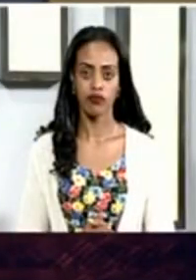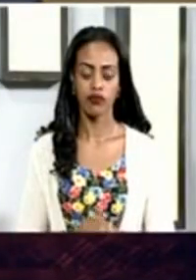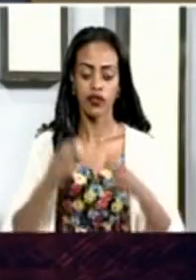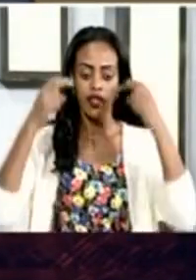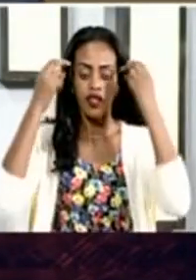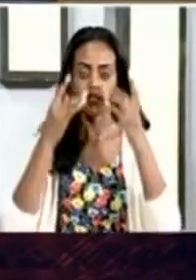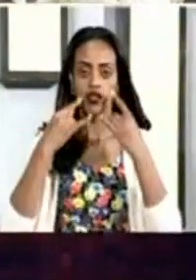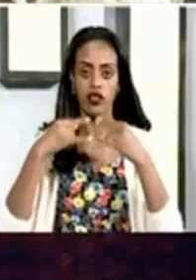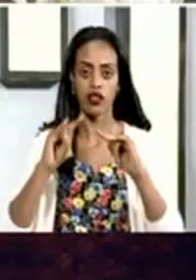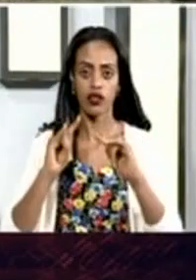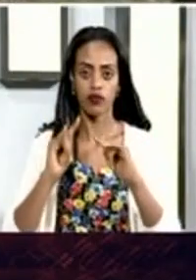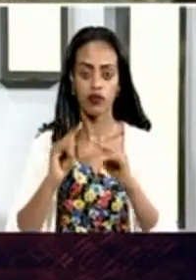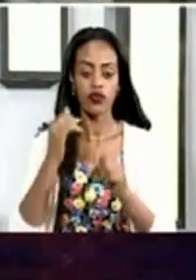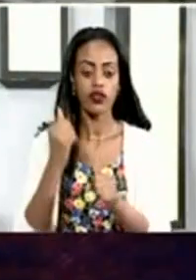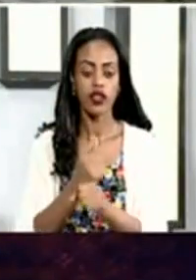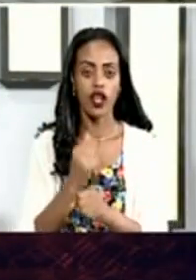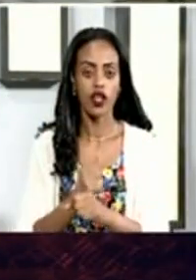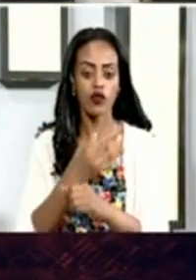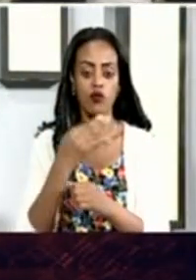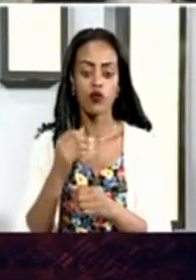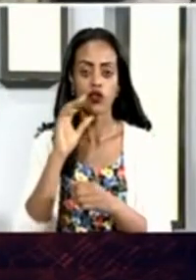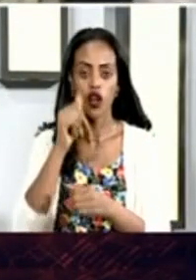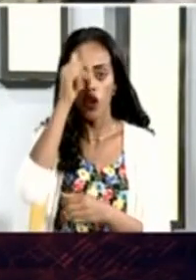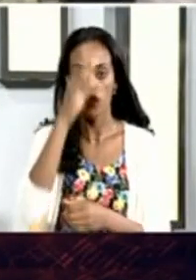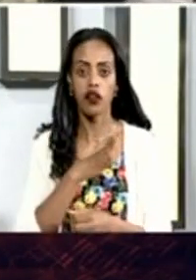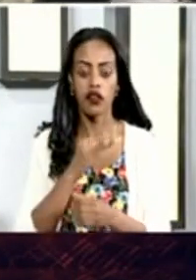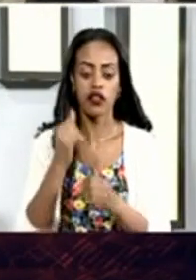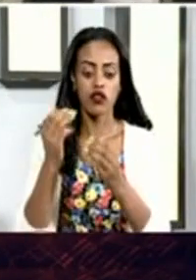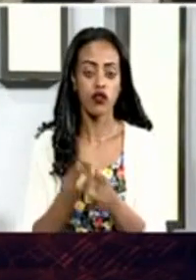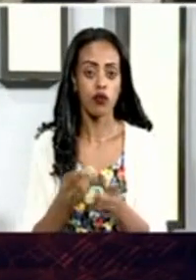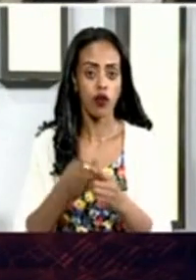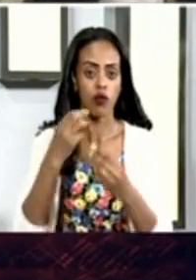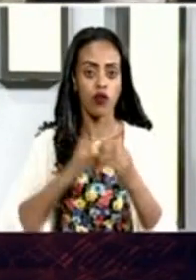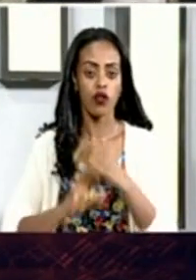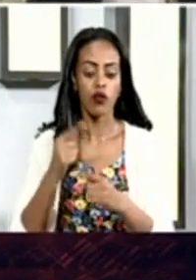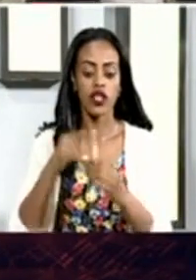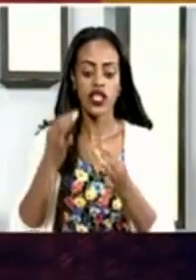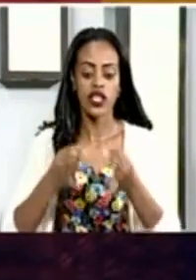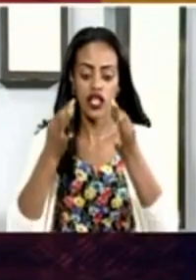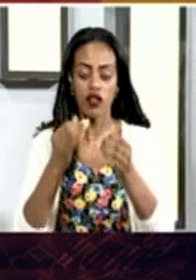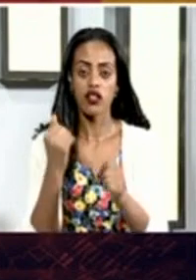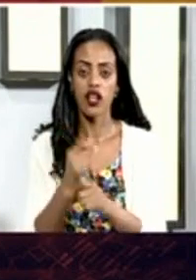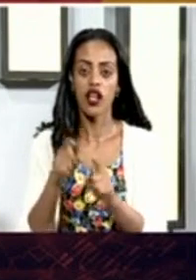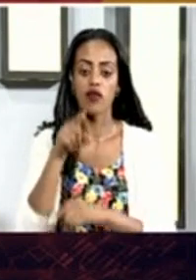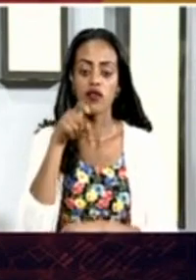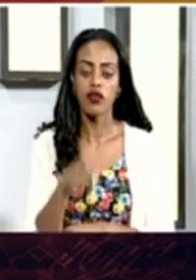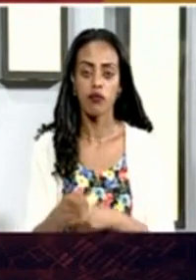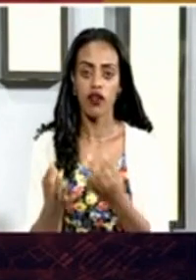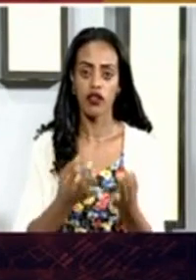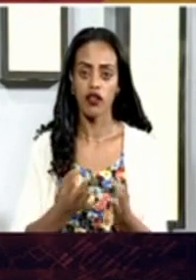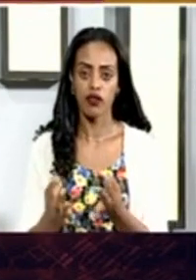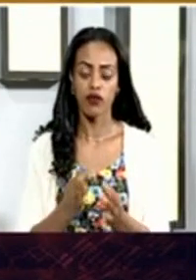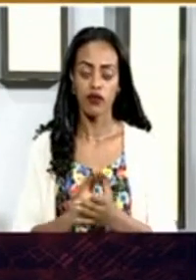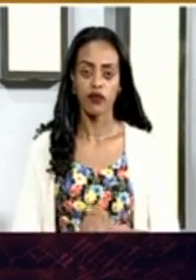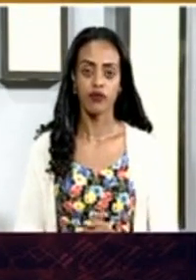አርስተ ዜና ስራሕቲ ብፅወ ቅዱስ አቡነ ጳውሎስ ተሰኒዶም ካብ ወለዶ ናብ ወለዶ ክሰጋገሩ ክስራሕ ከም ዝግባእ ተገሊጹ።